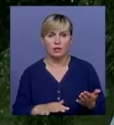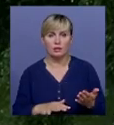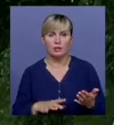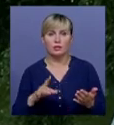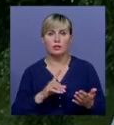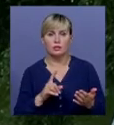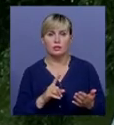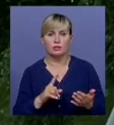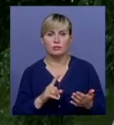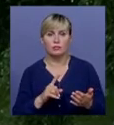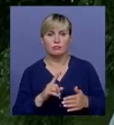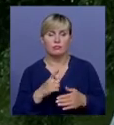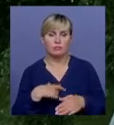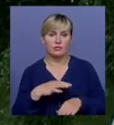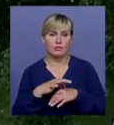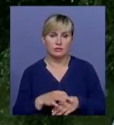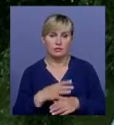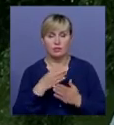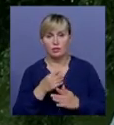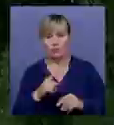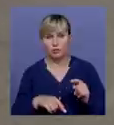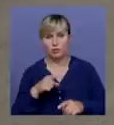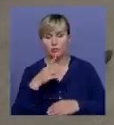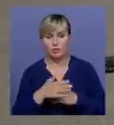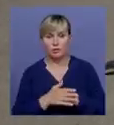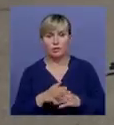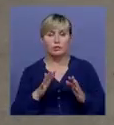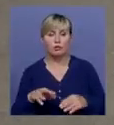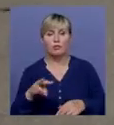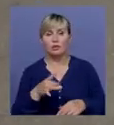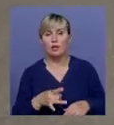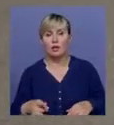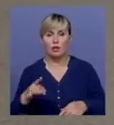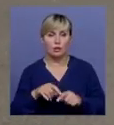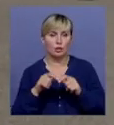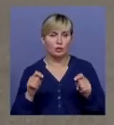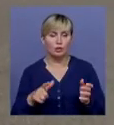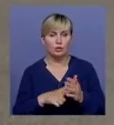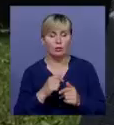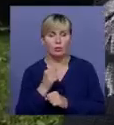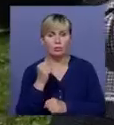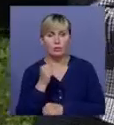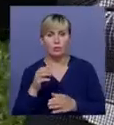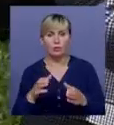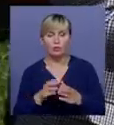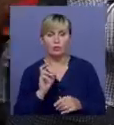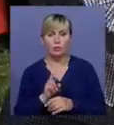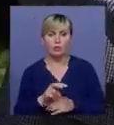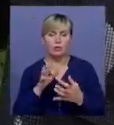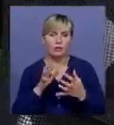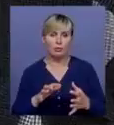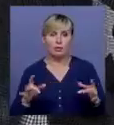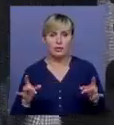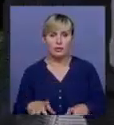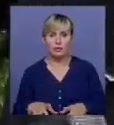чтобы берегли себя, своих родственников и близких. Только в Медеузском районе создано 7 рабочих групп. Они посещают автобусы,